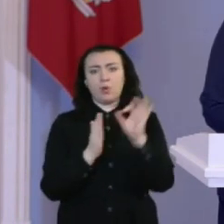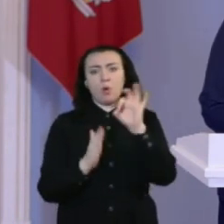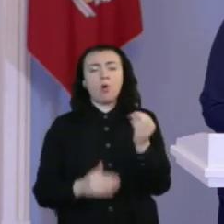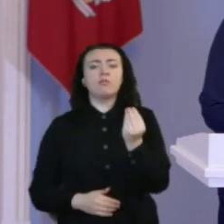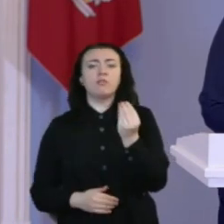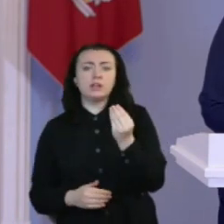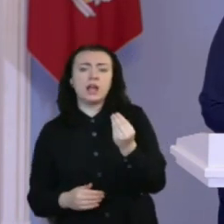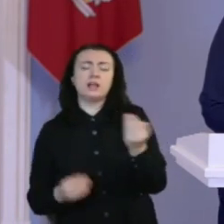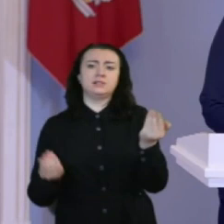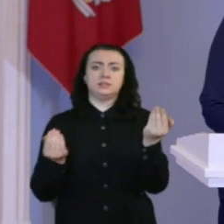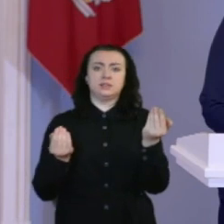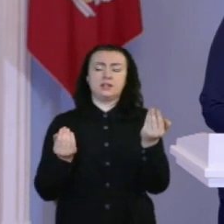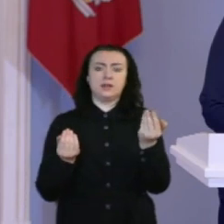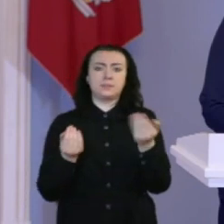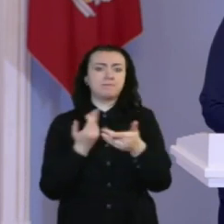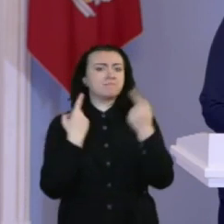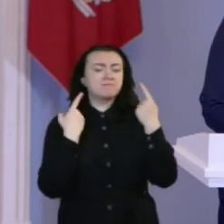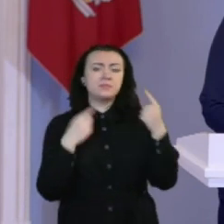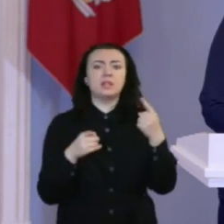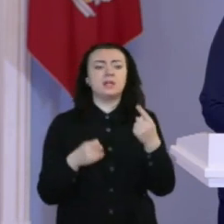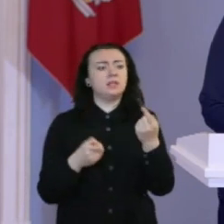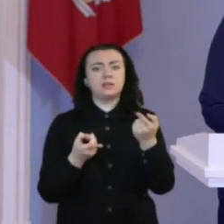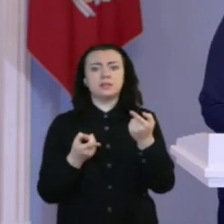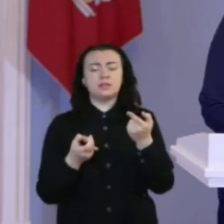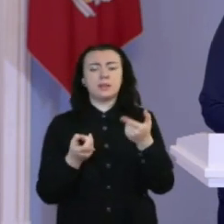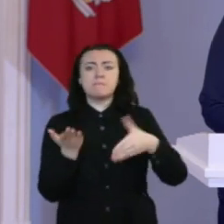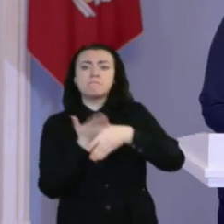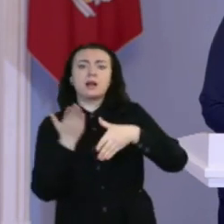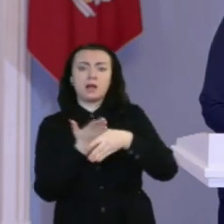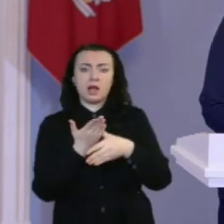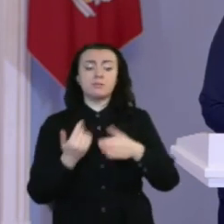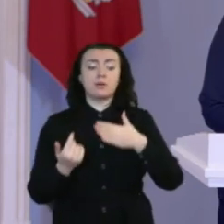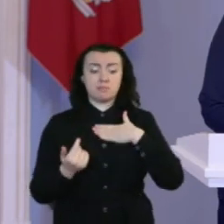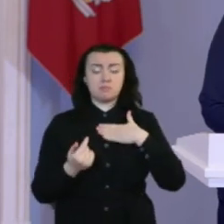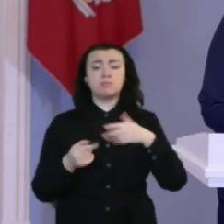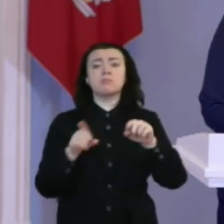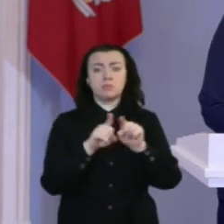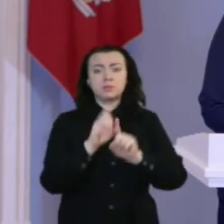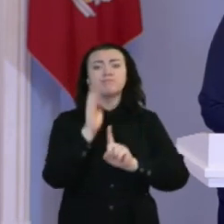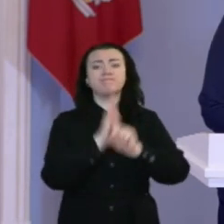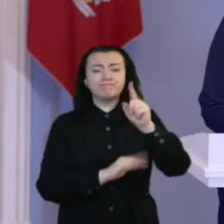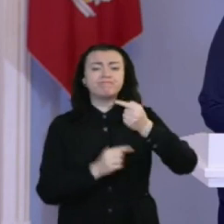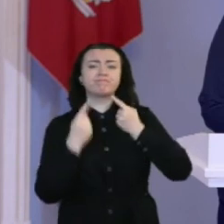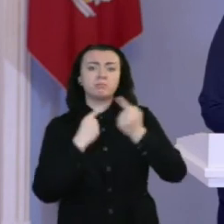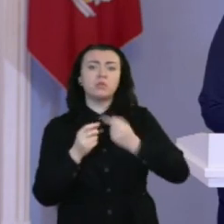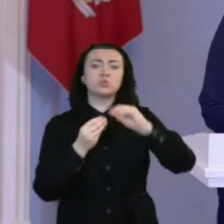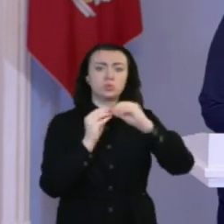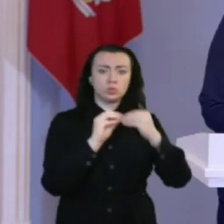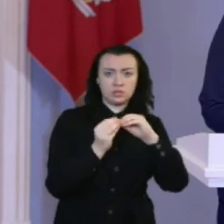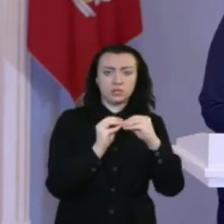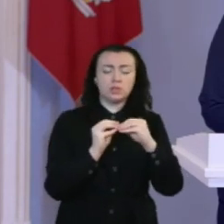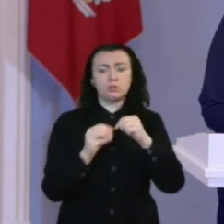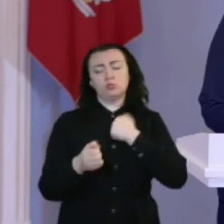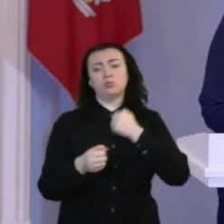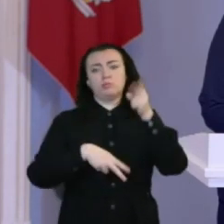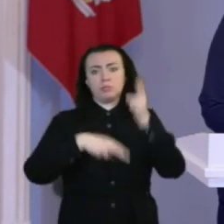finansinę, humanitarinę ir kitokio pobūdžio paramą mes taip pat kalbėjome, susitarėme ir pasiekėme vieningus